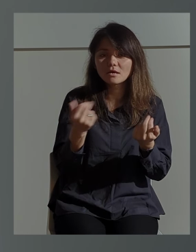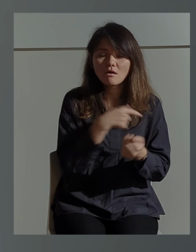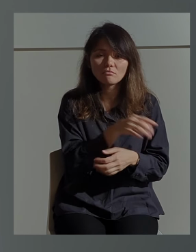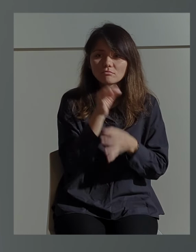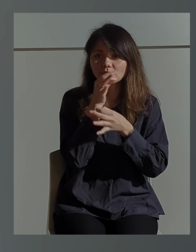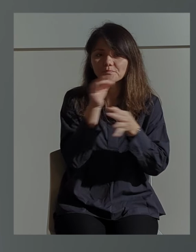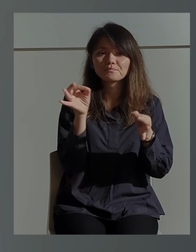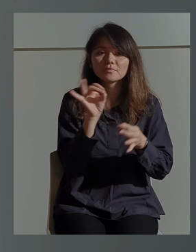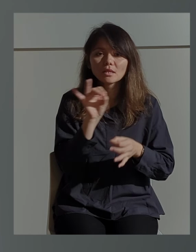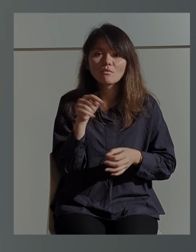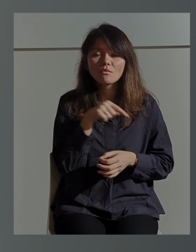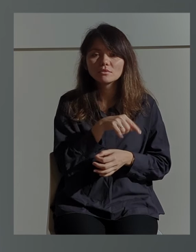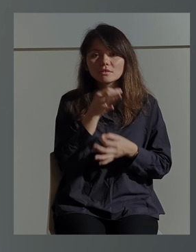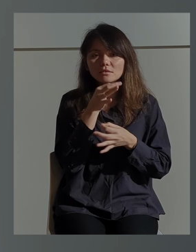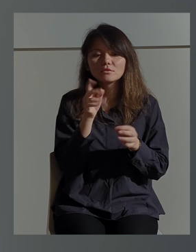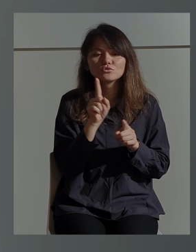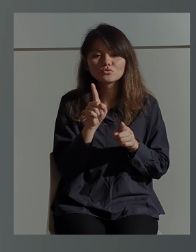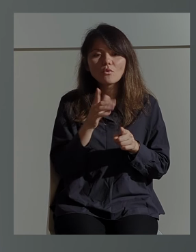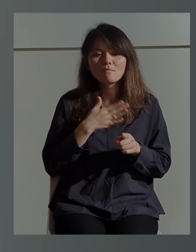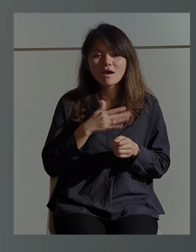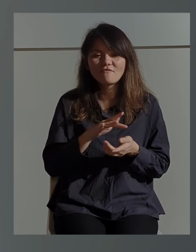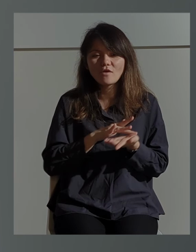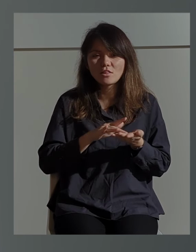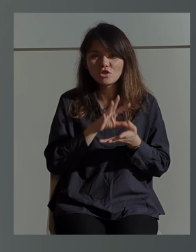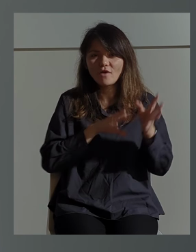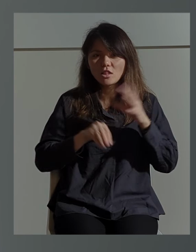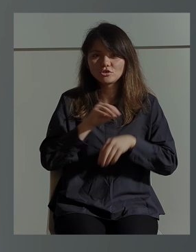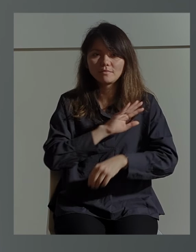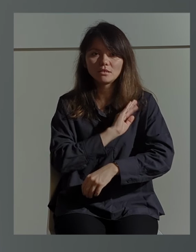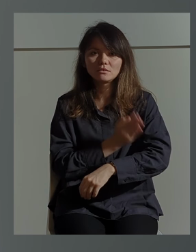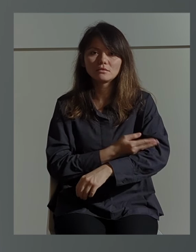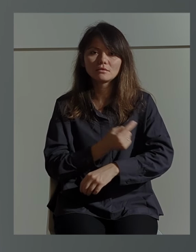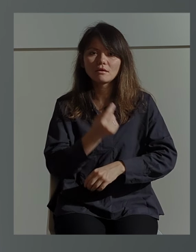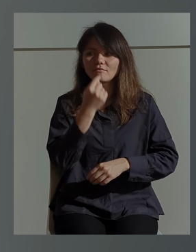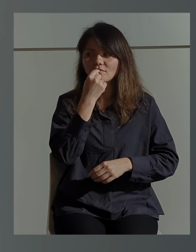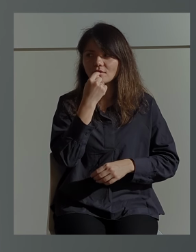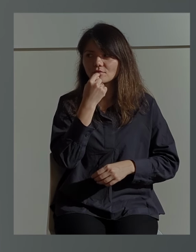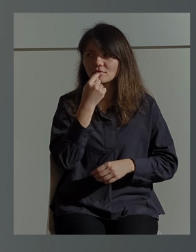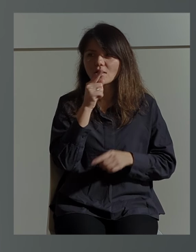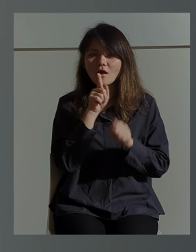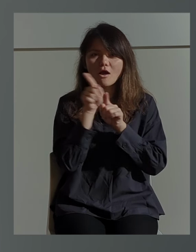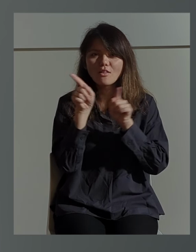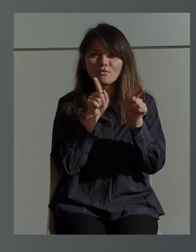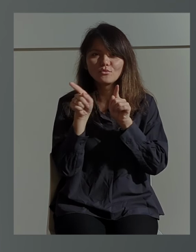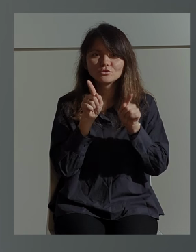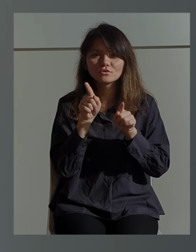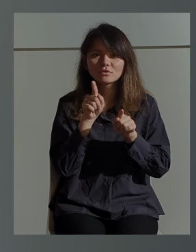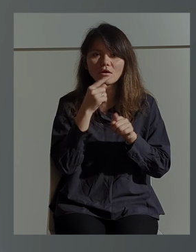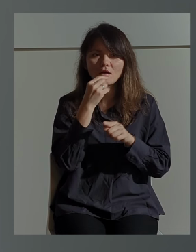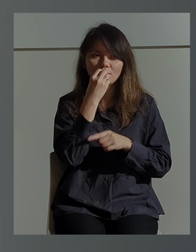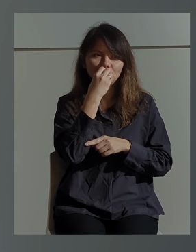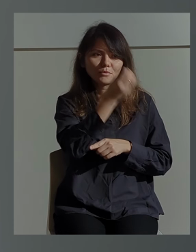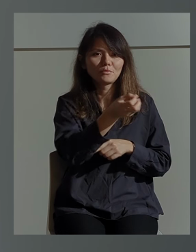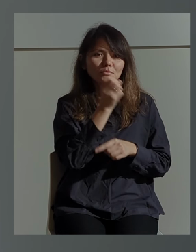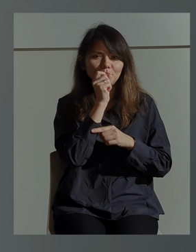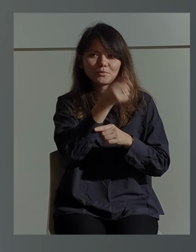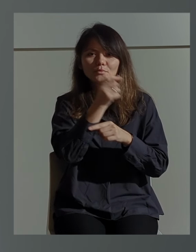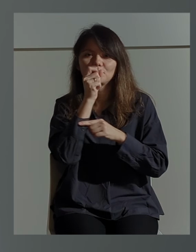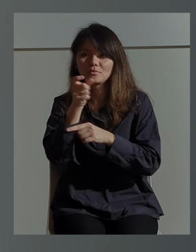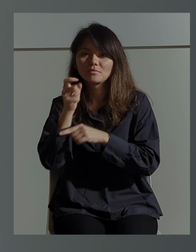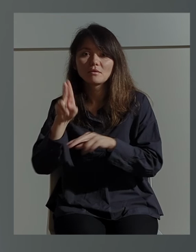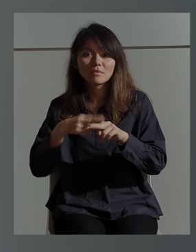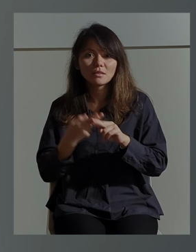говорит что в части его волшебной силы это во рту держать специальные колючки которыми он может плеваться и поэтому